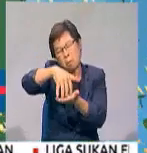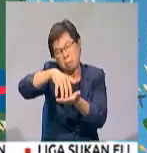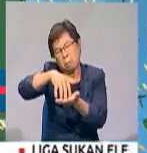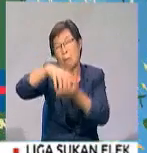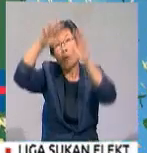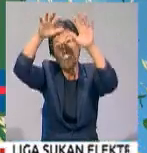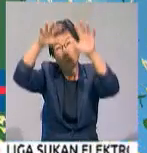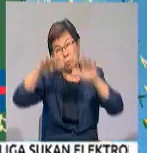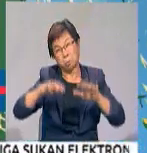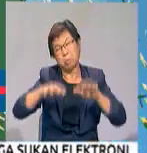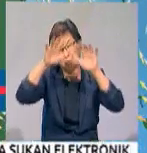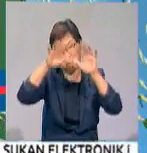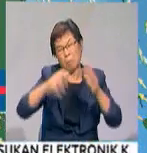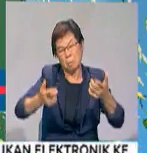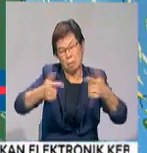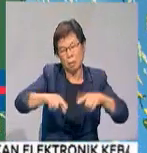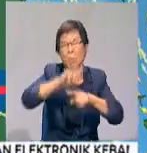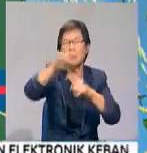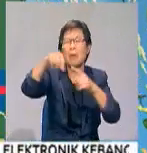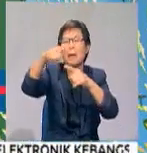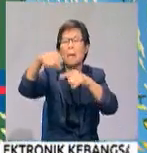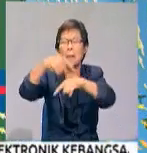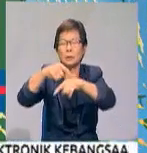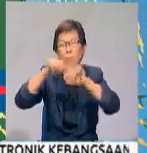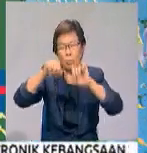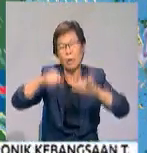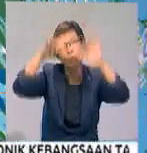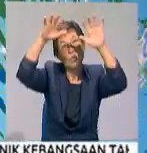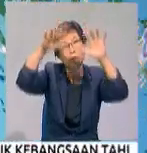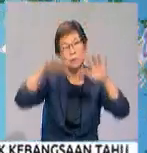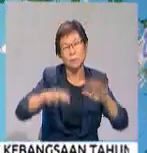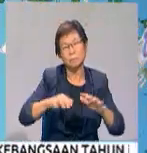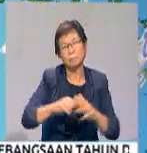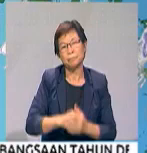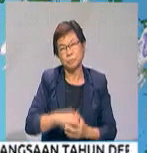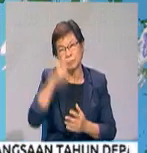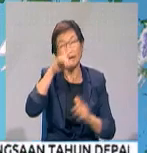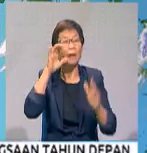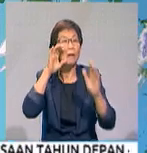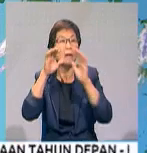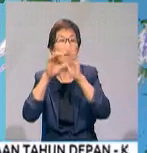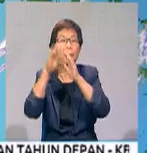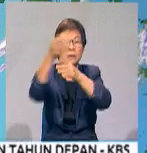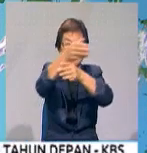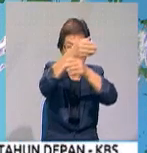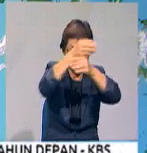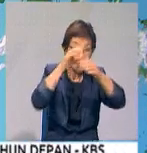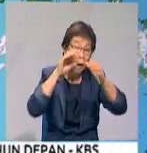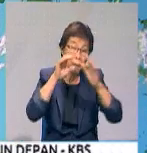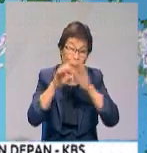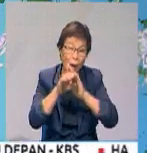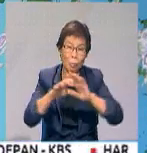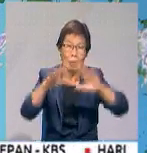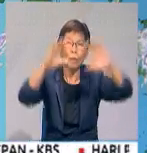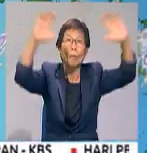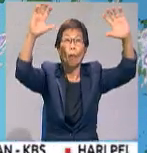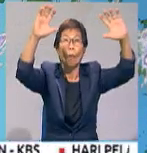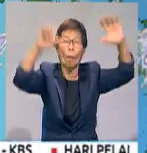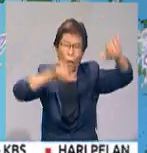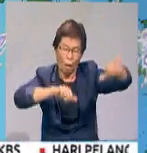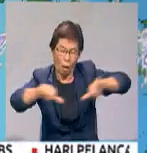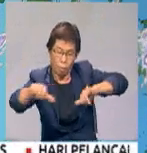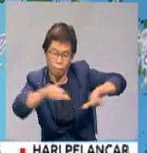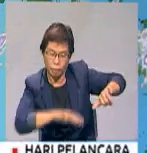masih lagi boleh berlaku pada bila-bila masa sahaja. Bagi paparan imej satelit pula, terdapat kelompok awan aktif